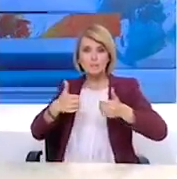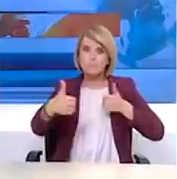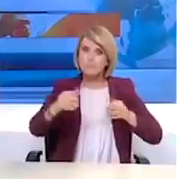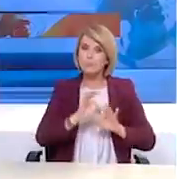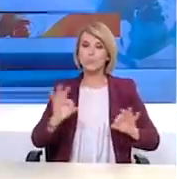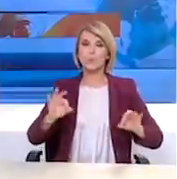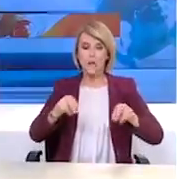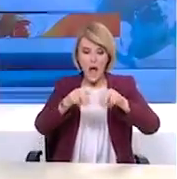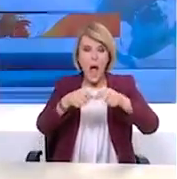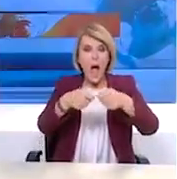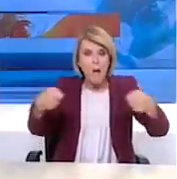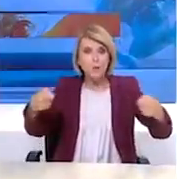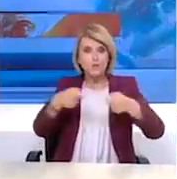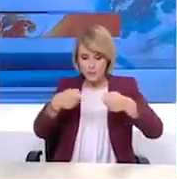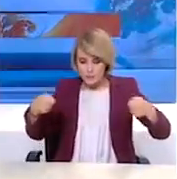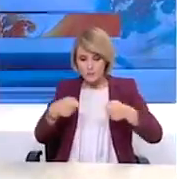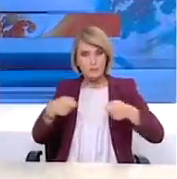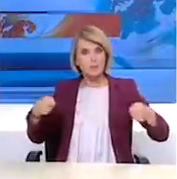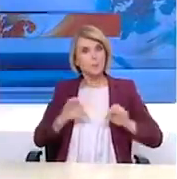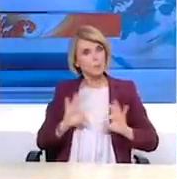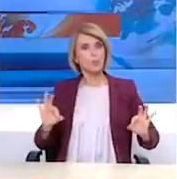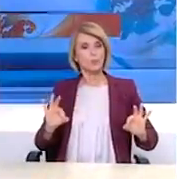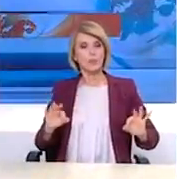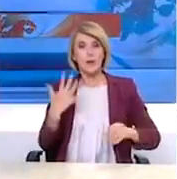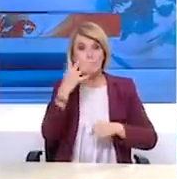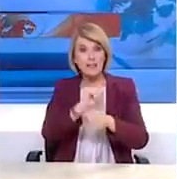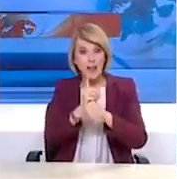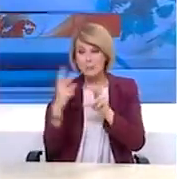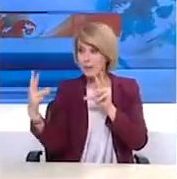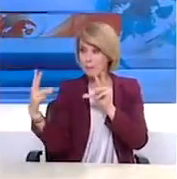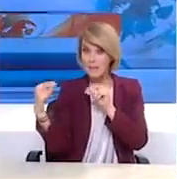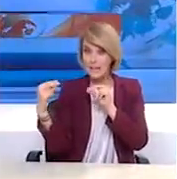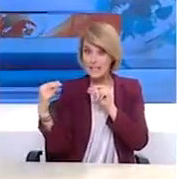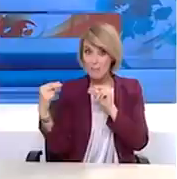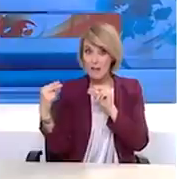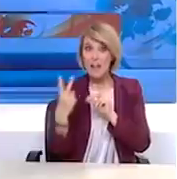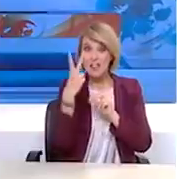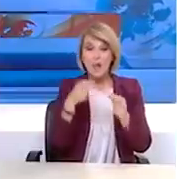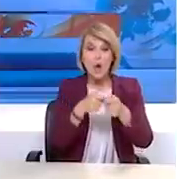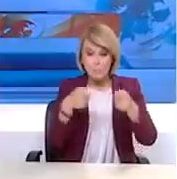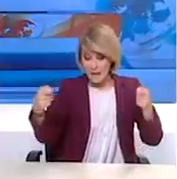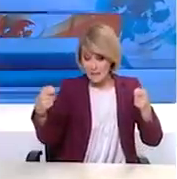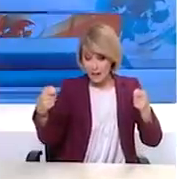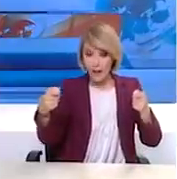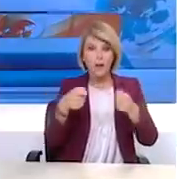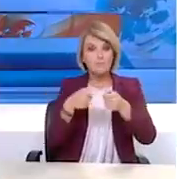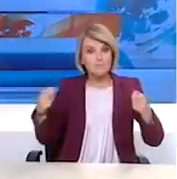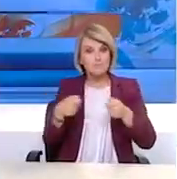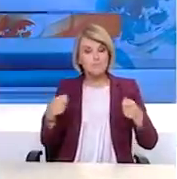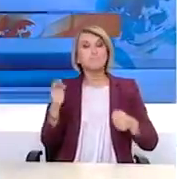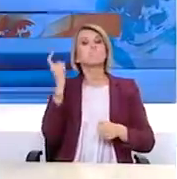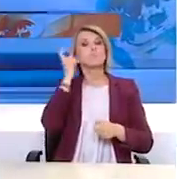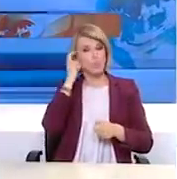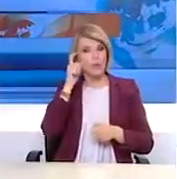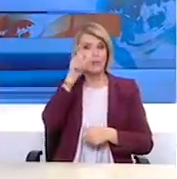αισθανθήκαμε ότι περισσότερο η αγάπη μας μετρούσε εκείνα τα 5 λεπτά και όχι τα 2 μέτρα απόσταση μεταξύ όλων. Και νομίζω το κατάλαβαν και αυτοί και το καταλάβαμε και